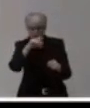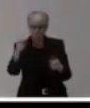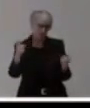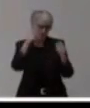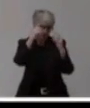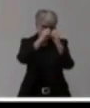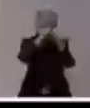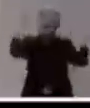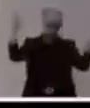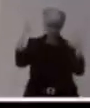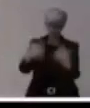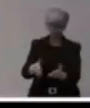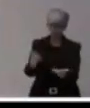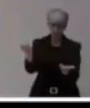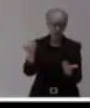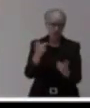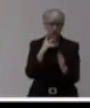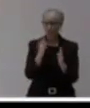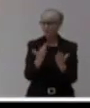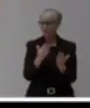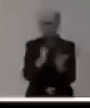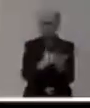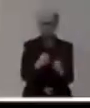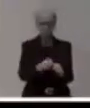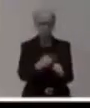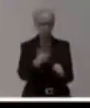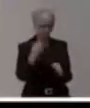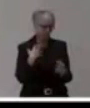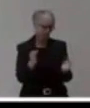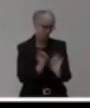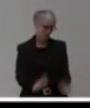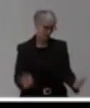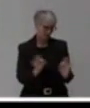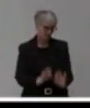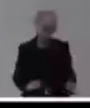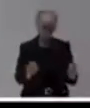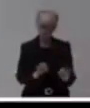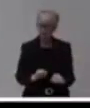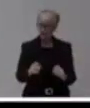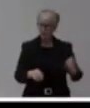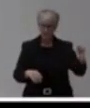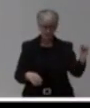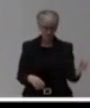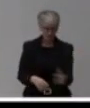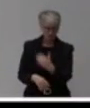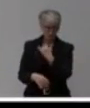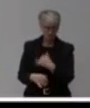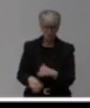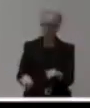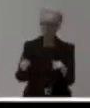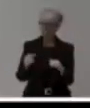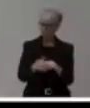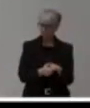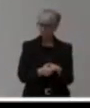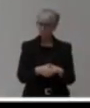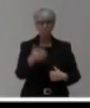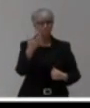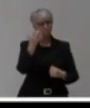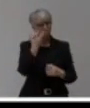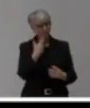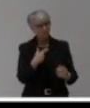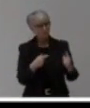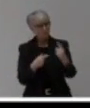del volume importante che stiamo realizzando. L'ultima diapositiva l'abbiamo voluta mettere